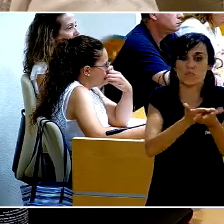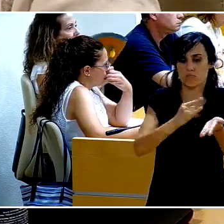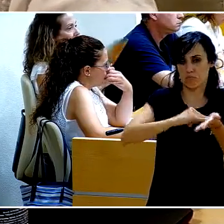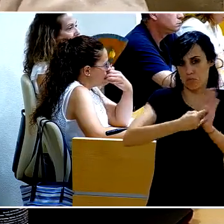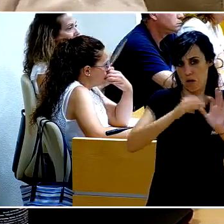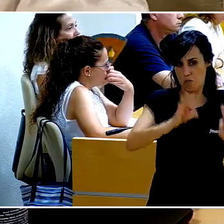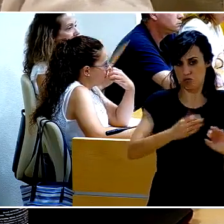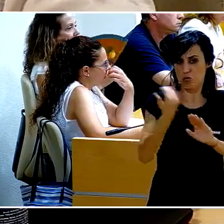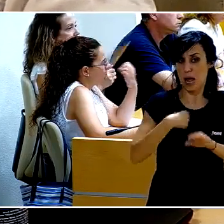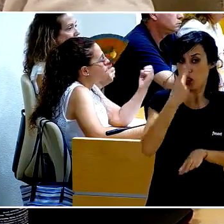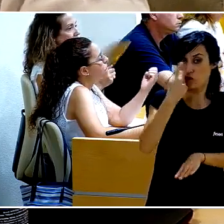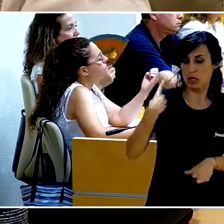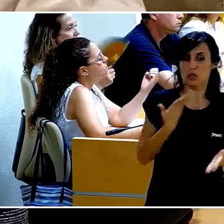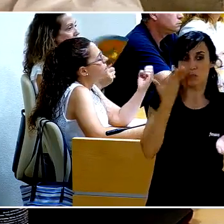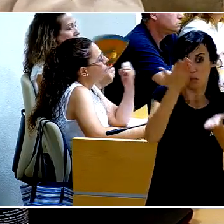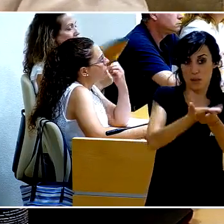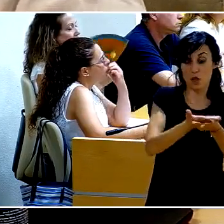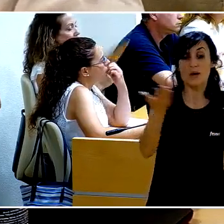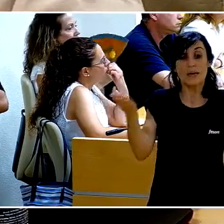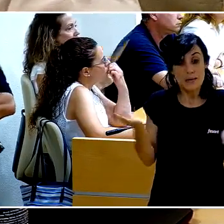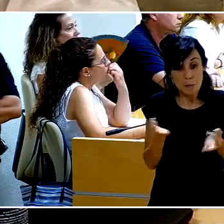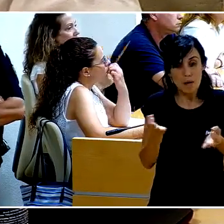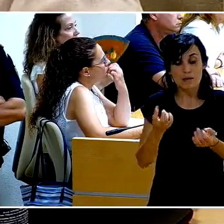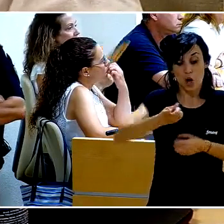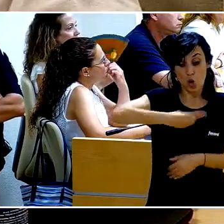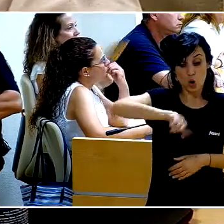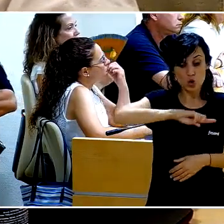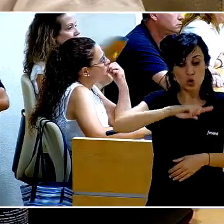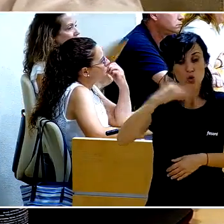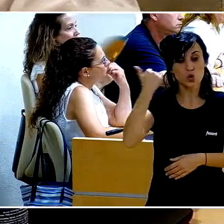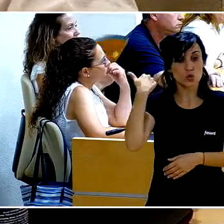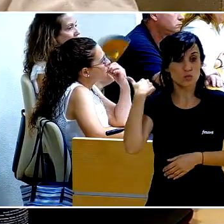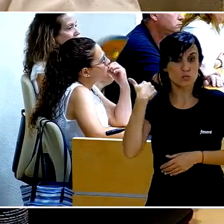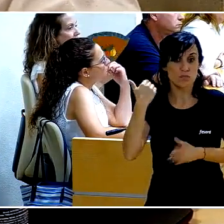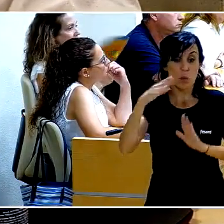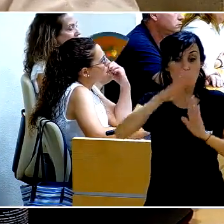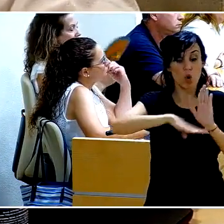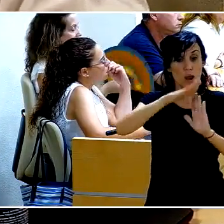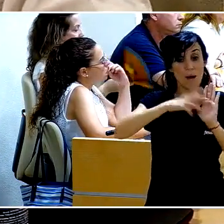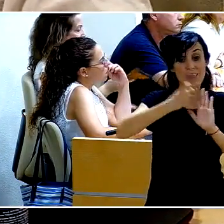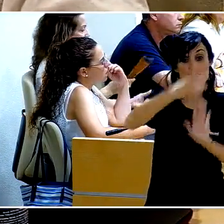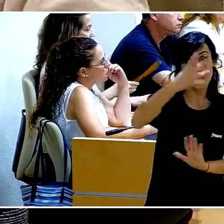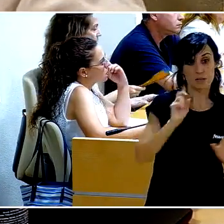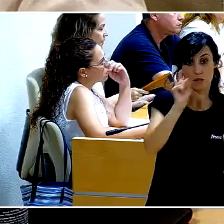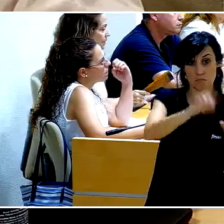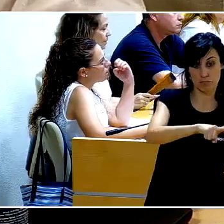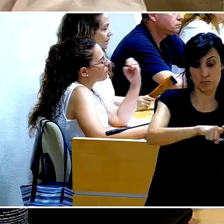ja s'ha demanat des de fa 2 anys. Què passa? Que nosaltres ens hem agarrat al programa edificant, i